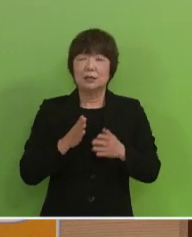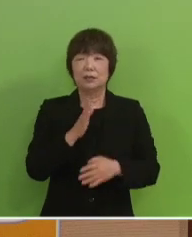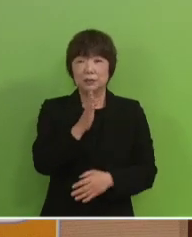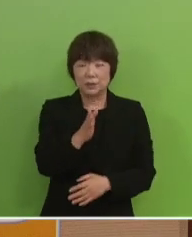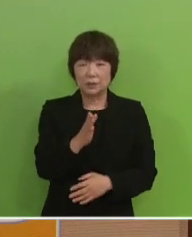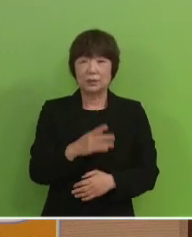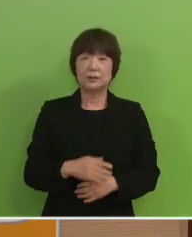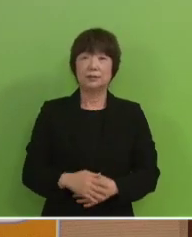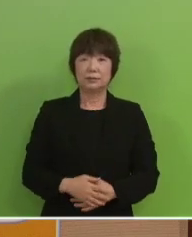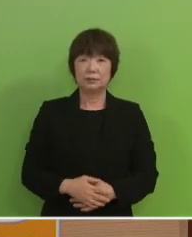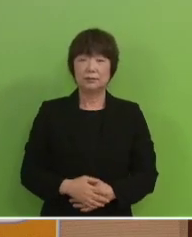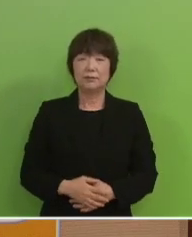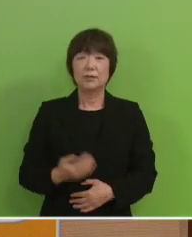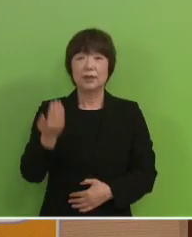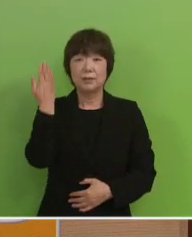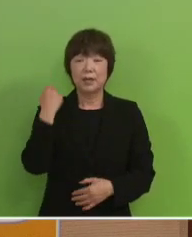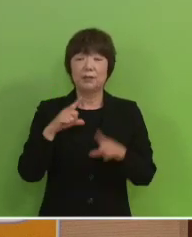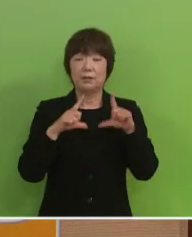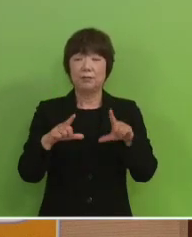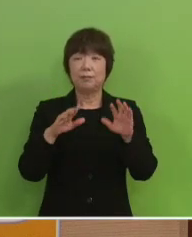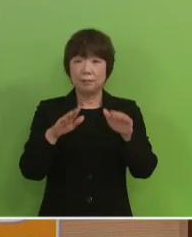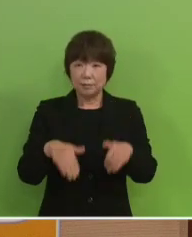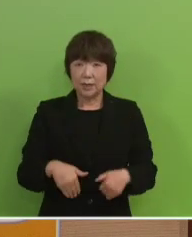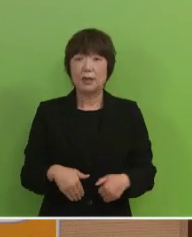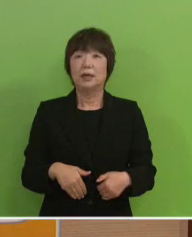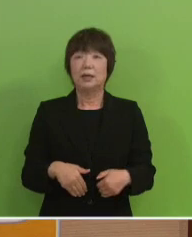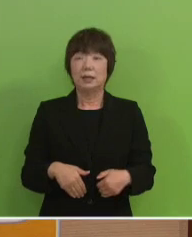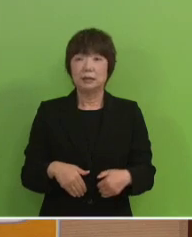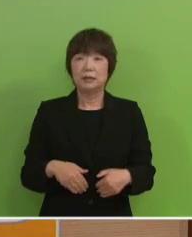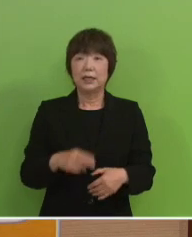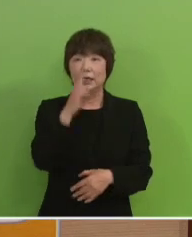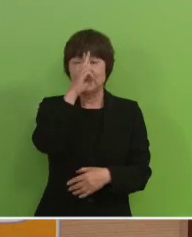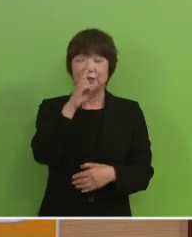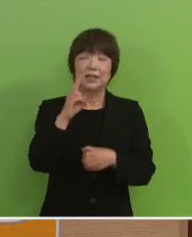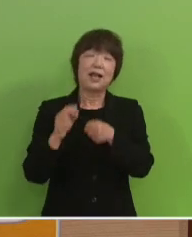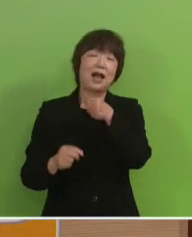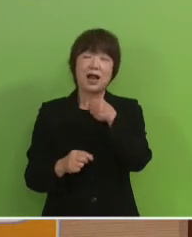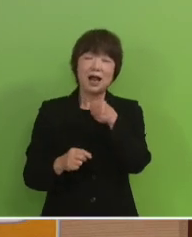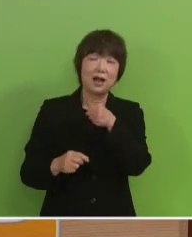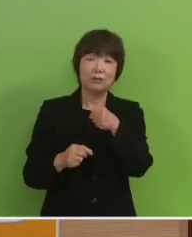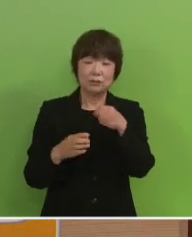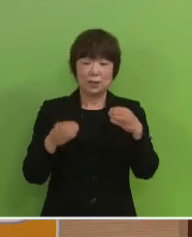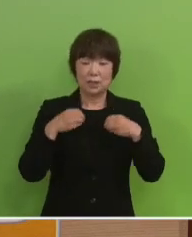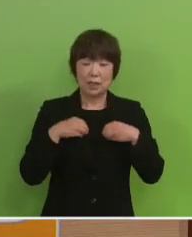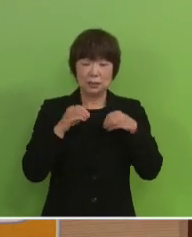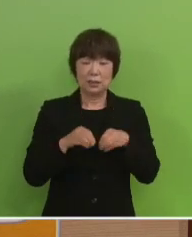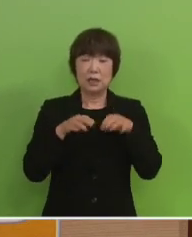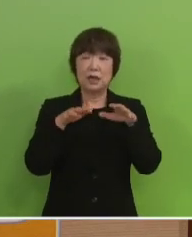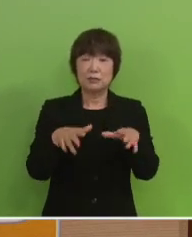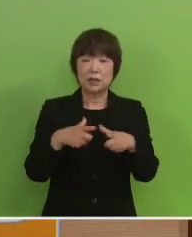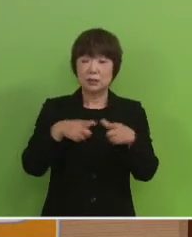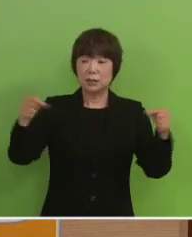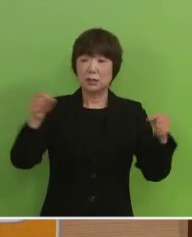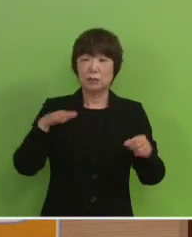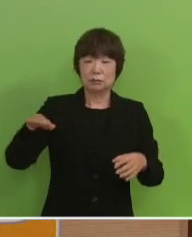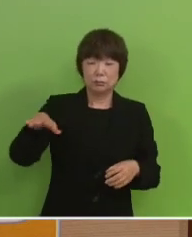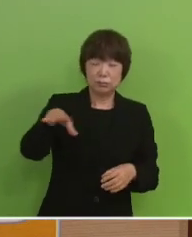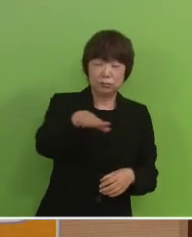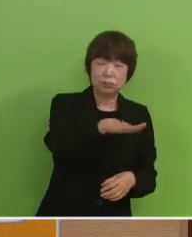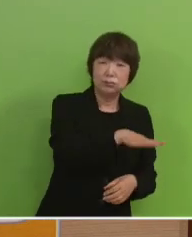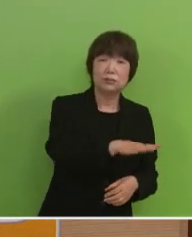ますまた以前お伝えしましたけれども昼カラオケでの感染拡大が全国で続いてい